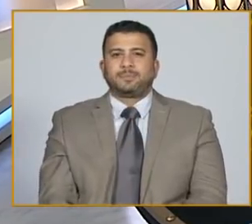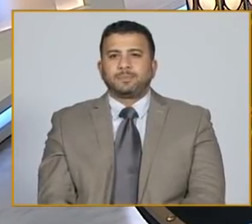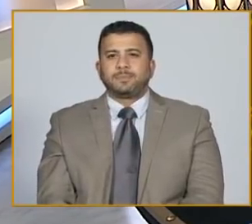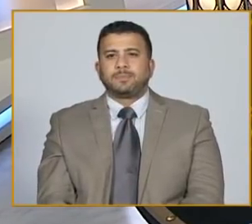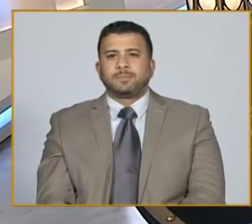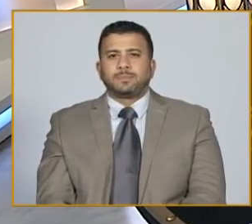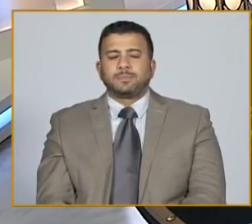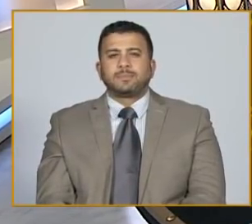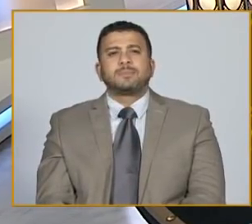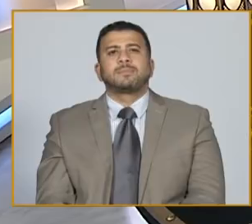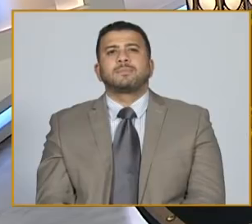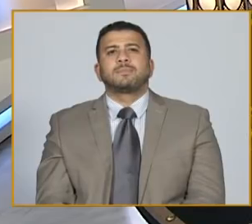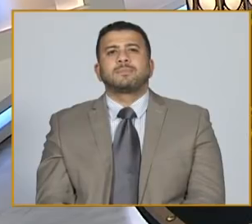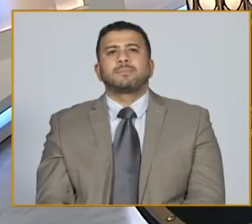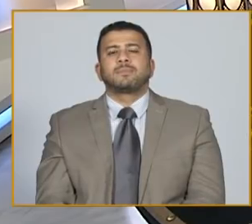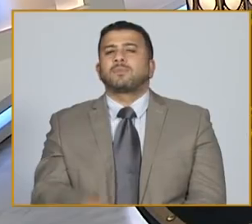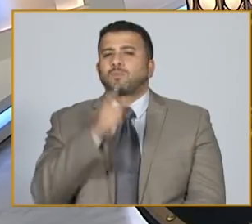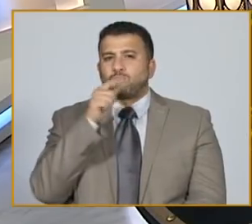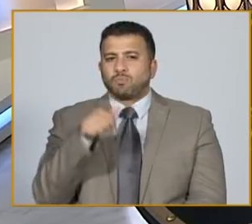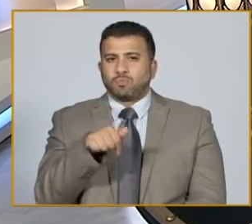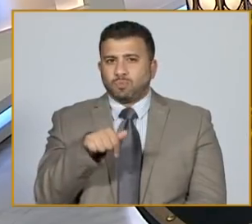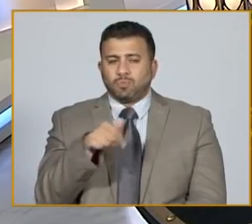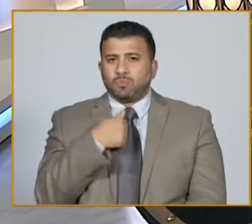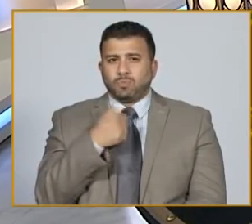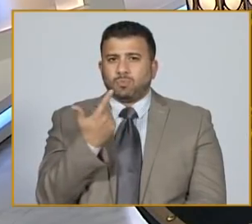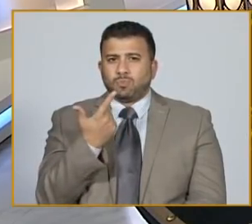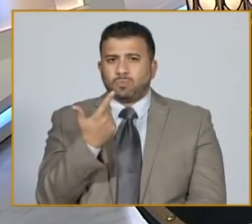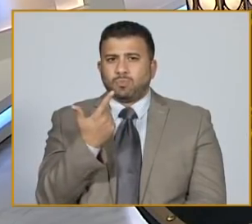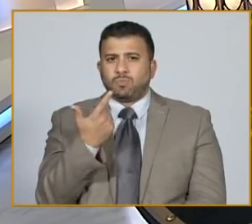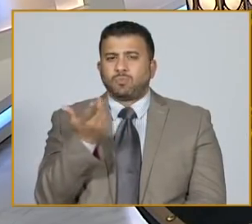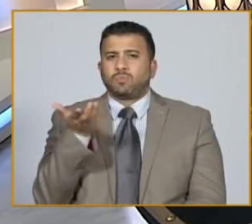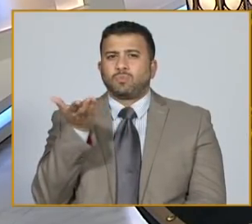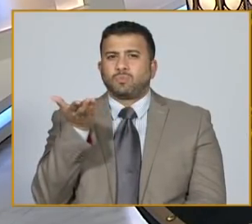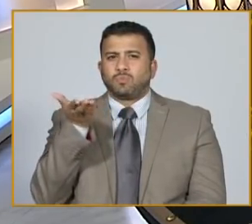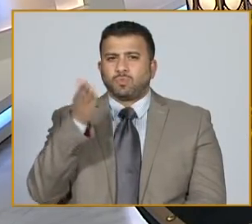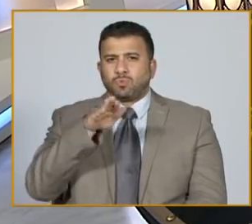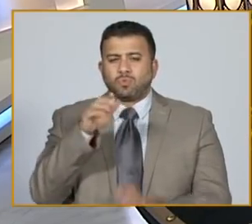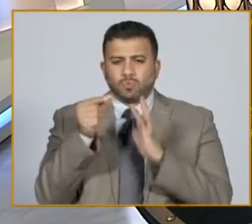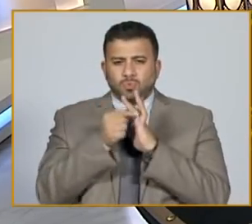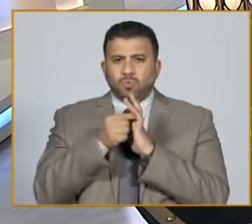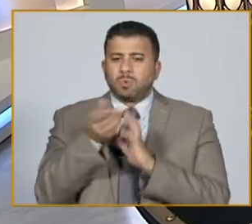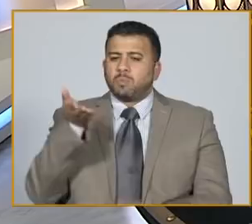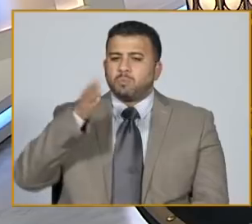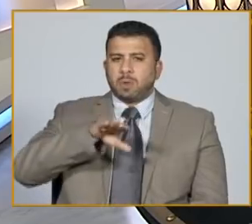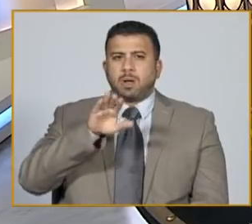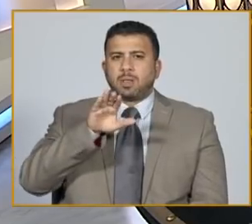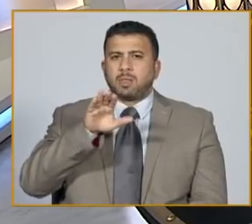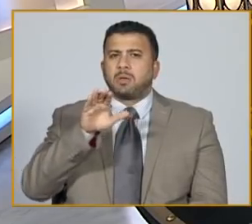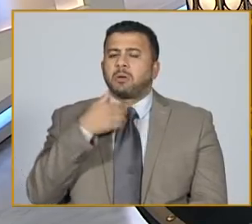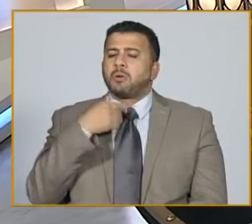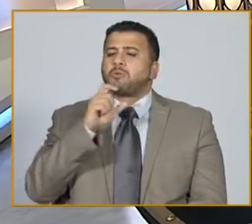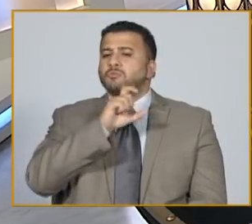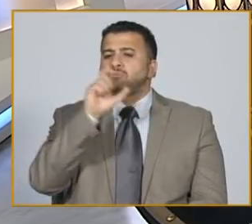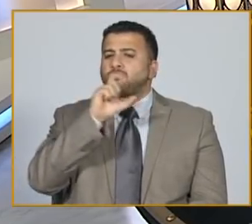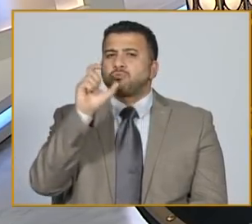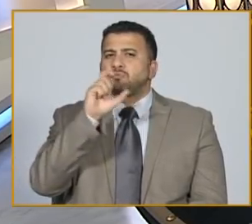طبعا بالعدة. إيه. وإذا طلعت إذا ضروري يعني للدكتور